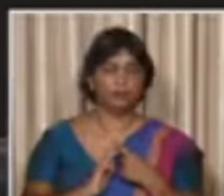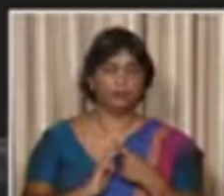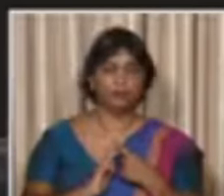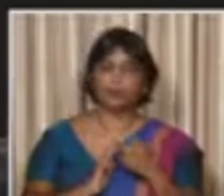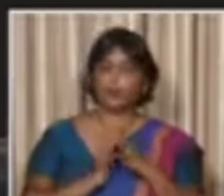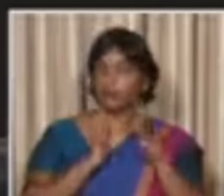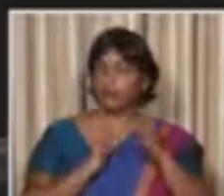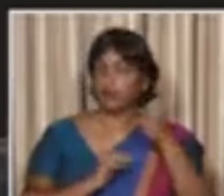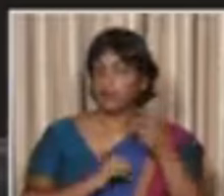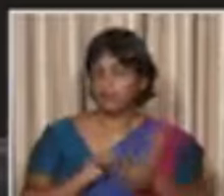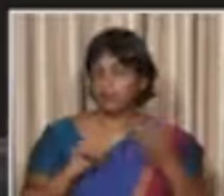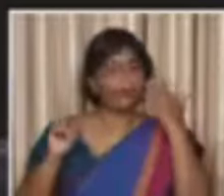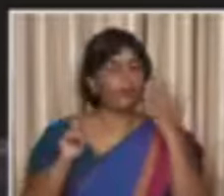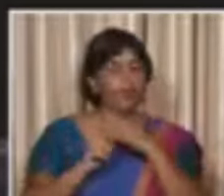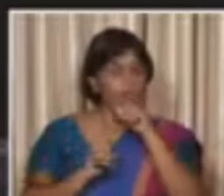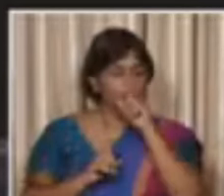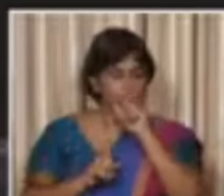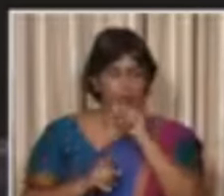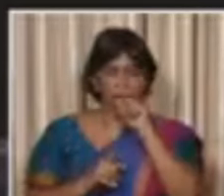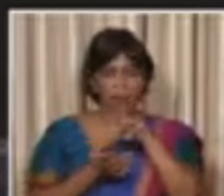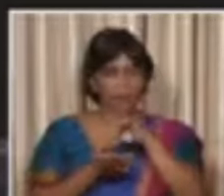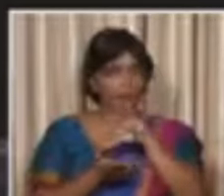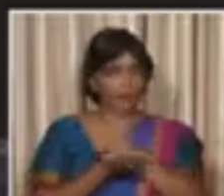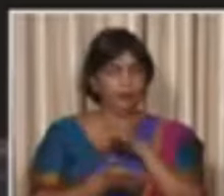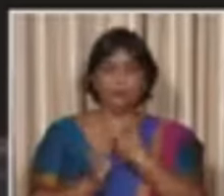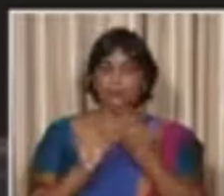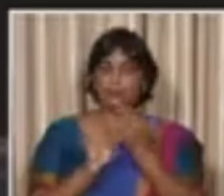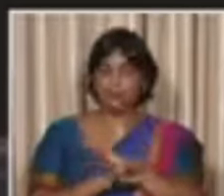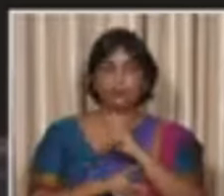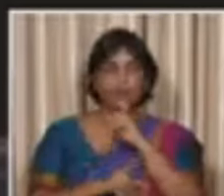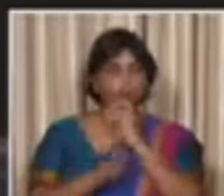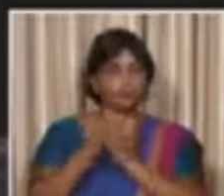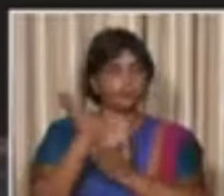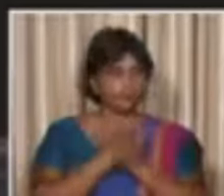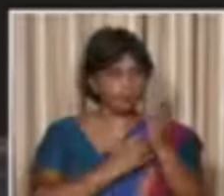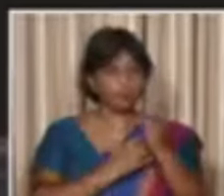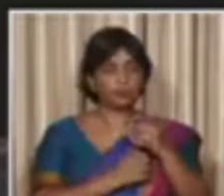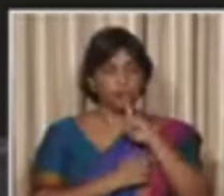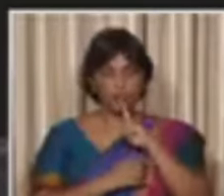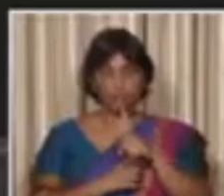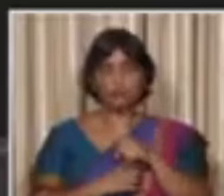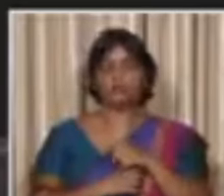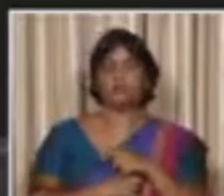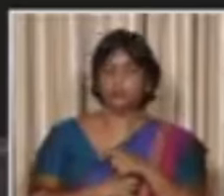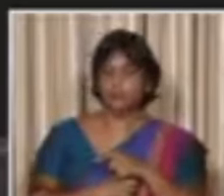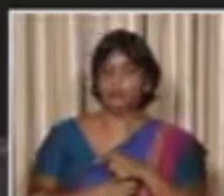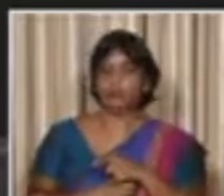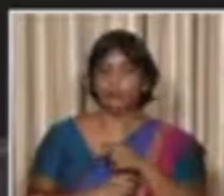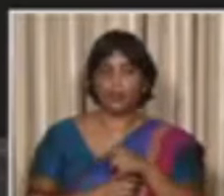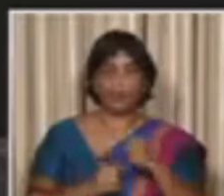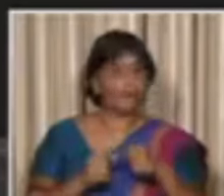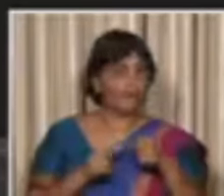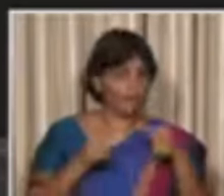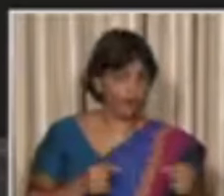ඉතාම වැදගත් කතාවට බහකට ලක්පුණු තීන්දුවක් මොකද මේට කලින් ඇපීල් කෝට් එකෙන් දුන්නේ මේ තීන්දුවට